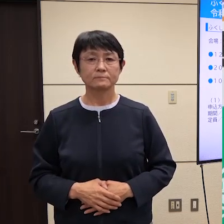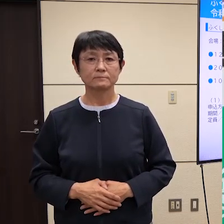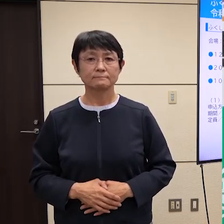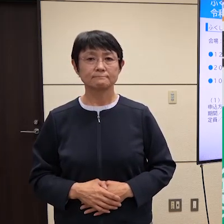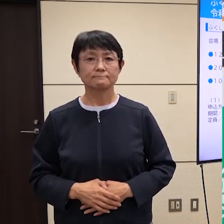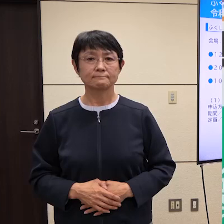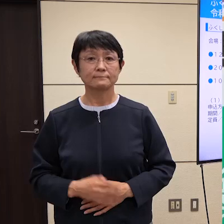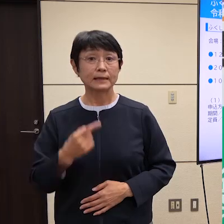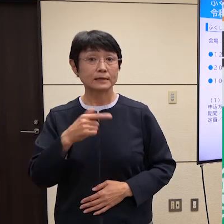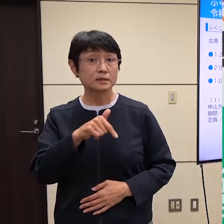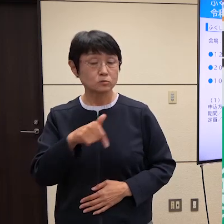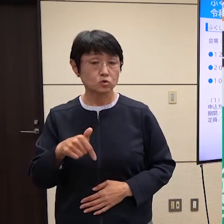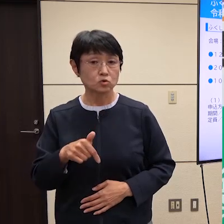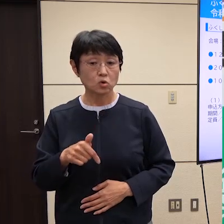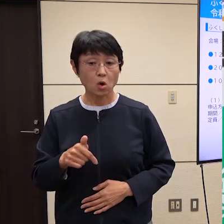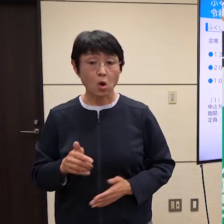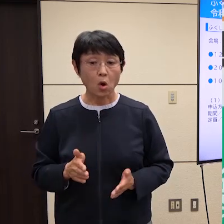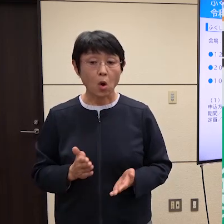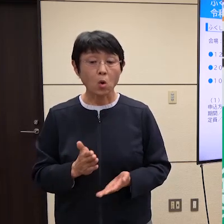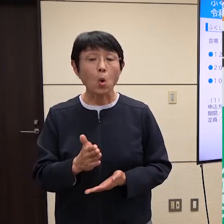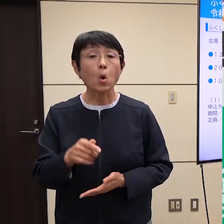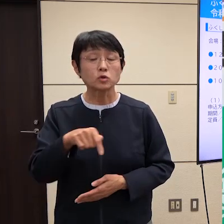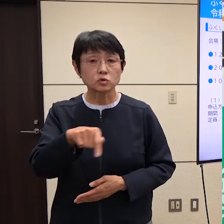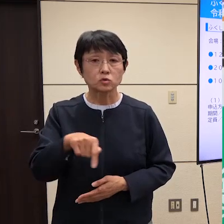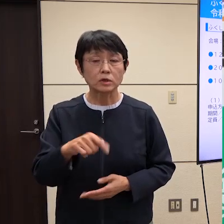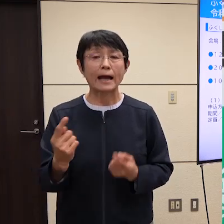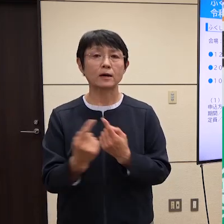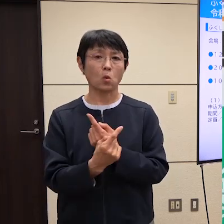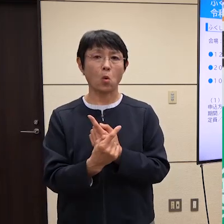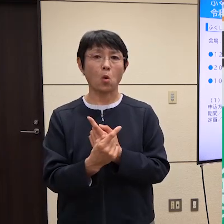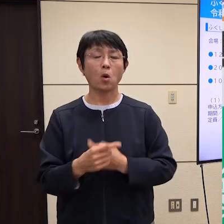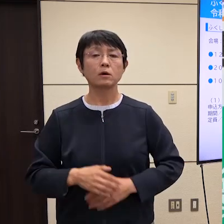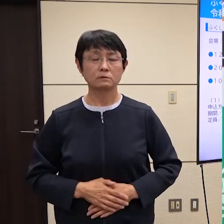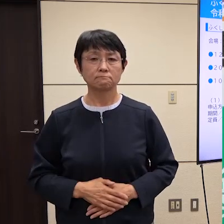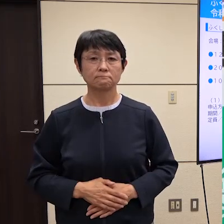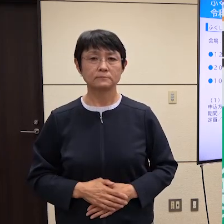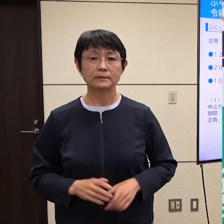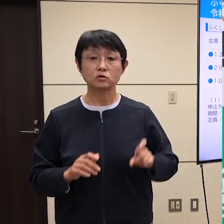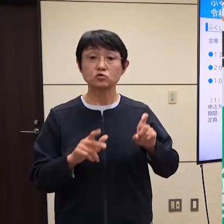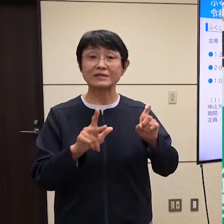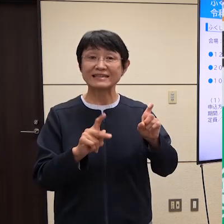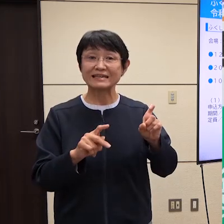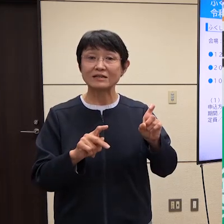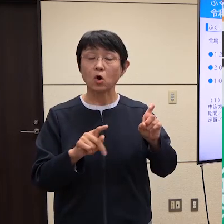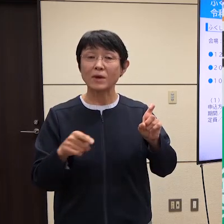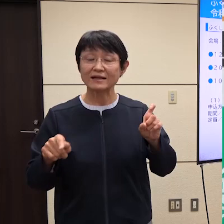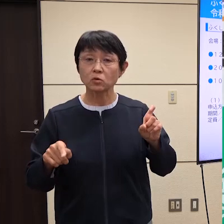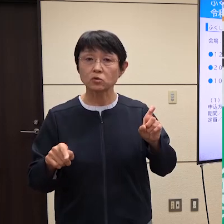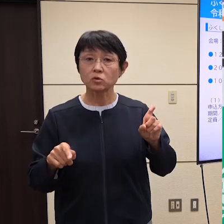まず一部のコースを変更いたします。それから10キロの部は、